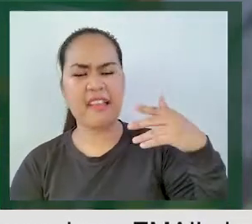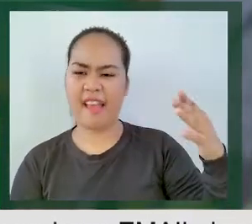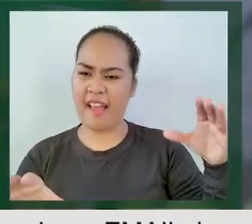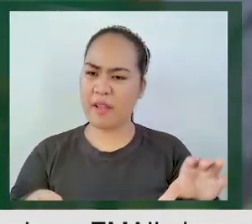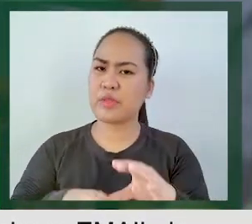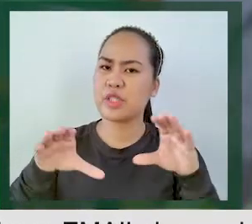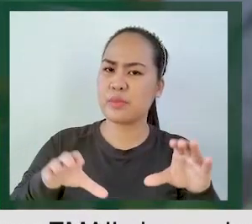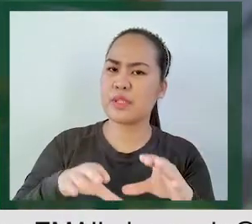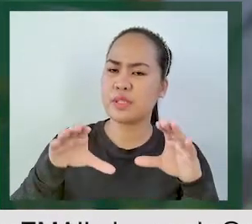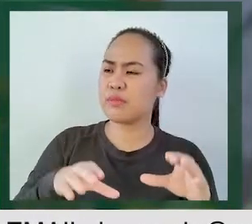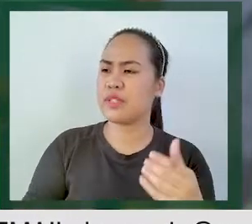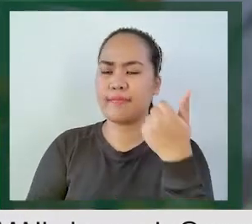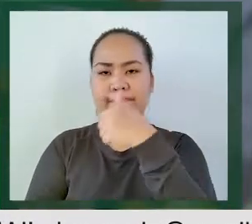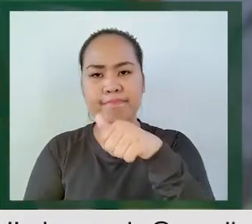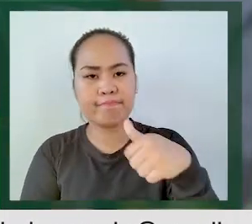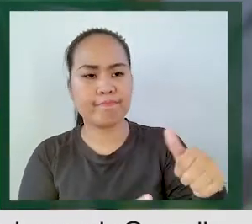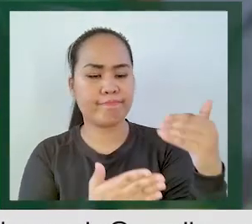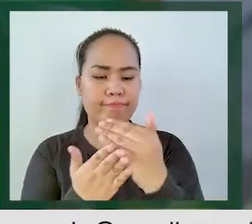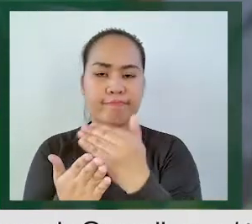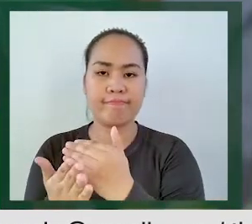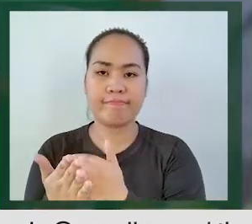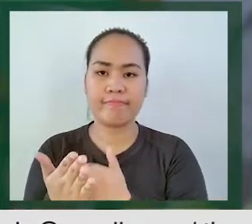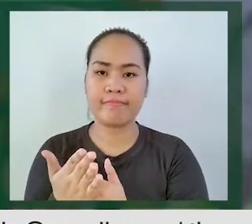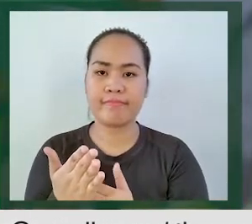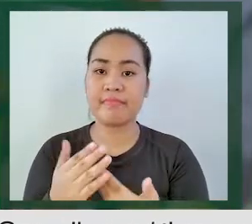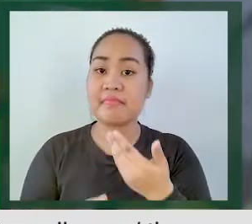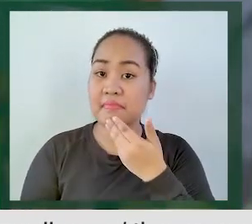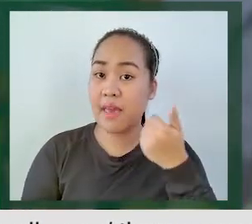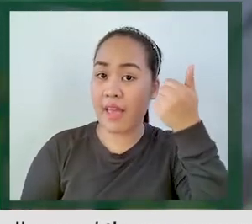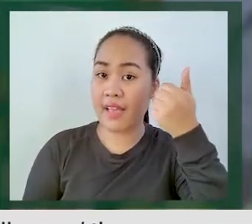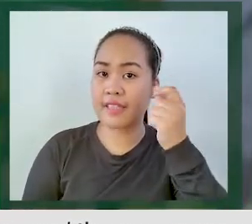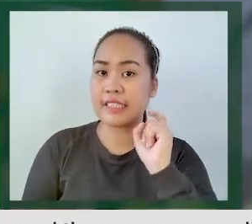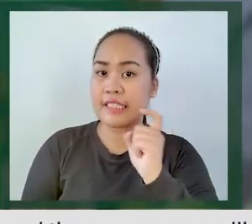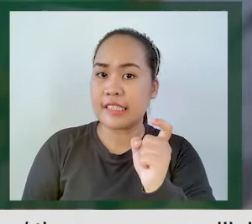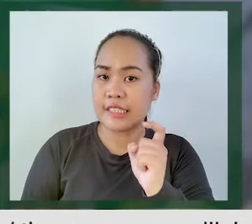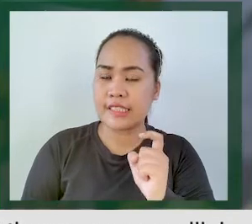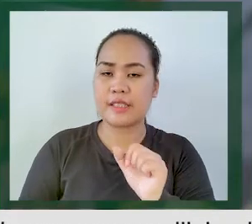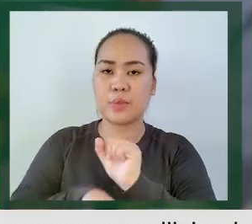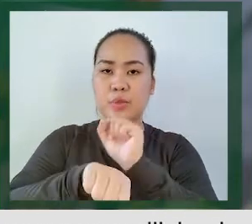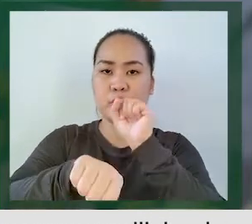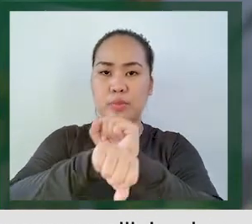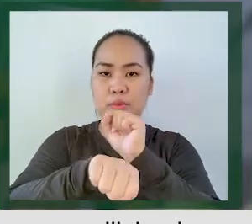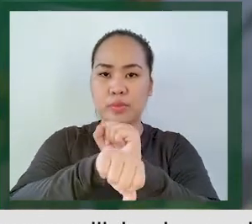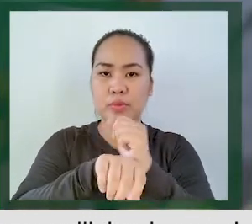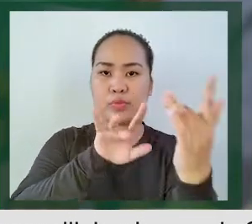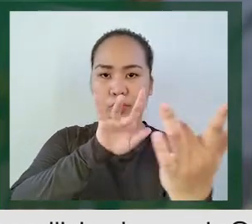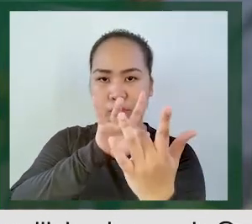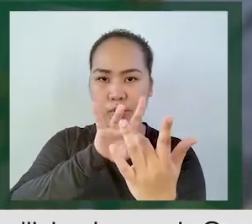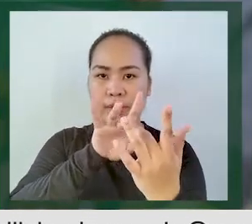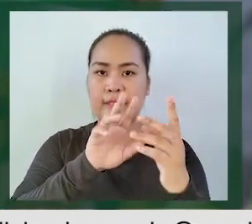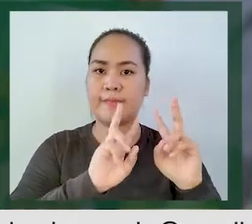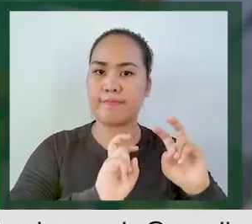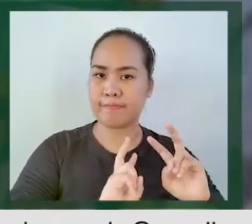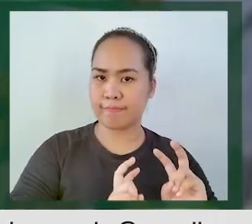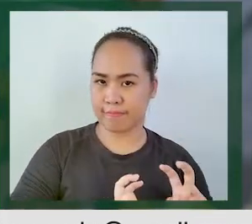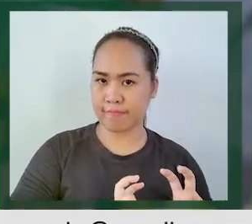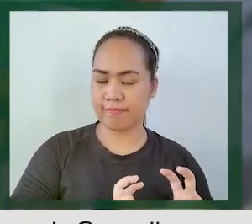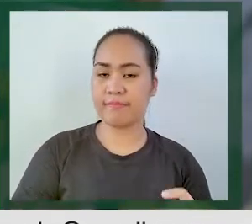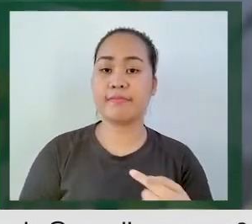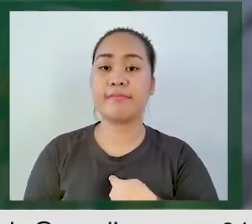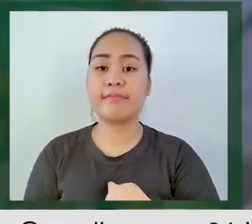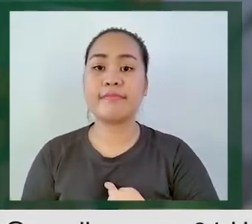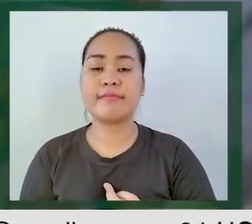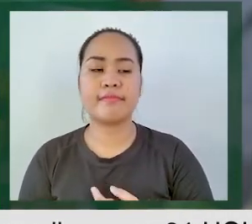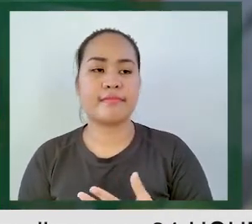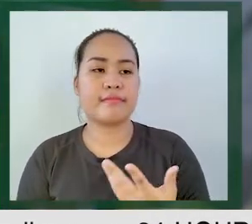mga contact tracers. So, sa mga hindi kayang mag-stay home talaga, di ba, yung mga medyo maraming palusot na hindi, kailangan ko